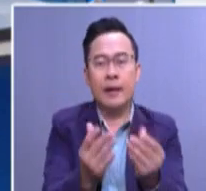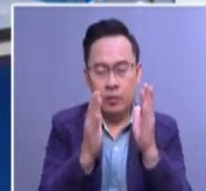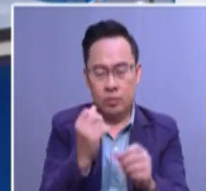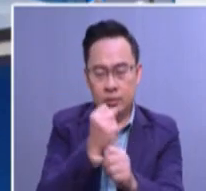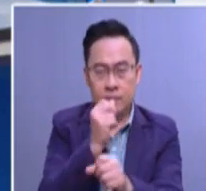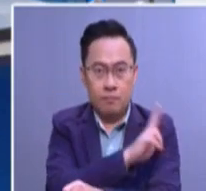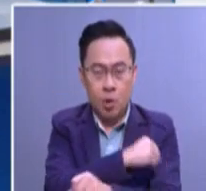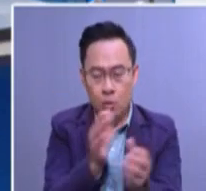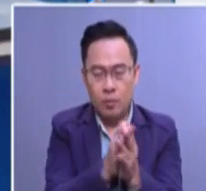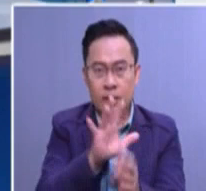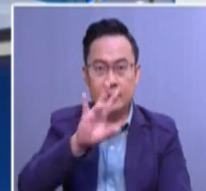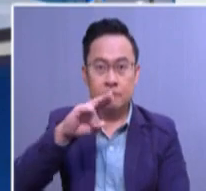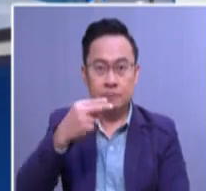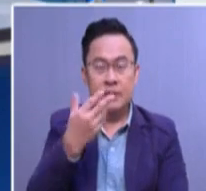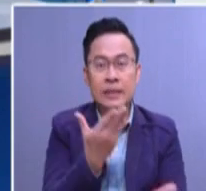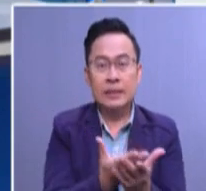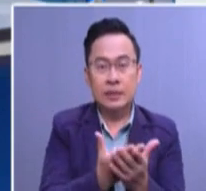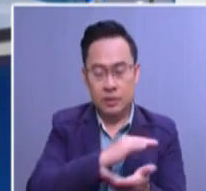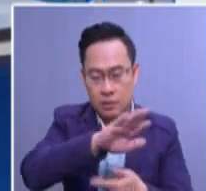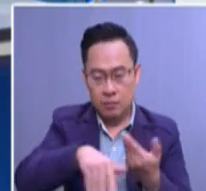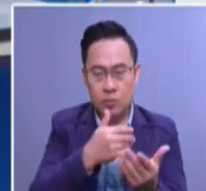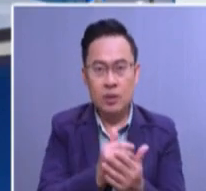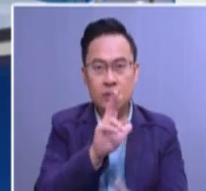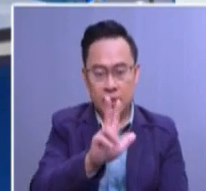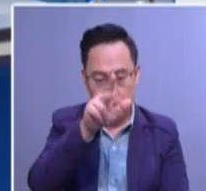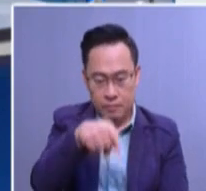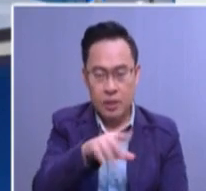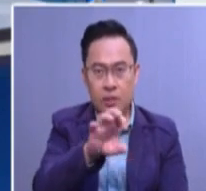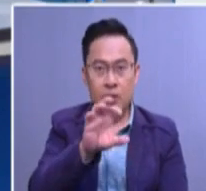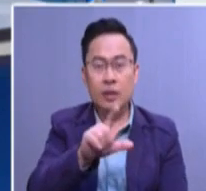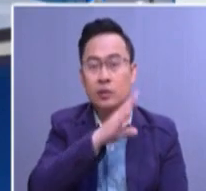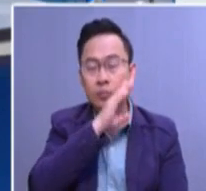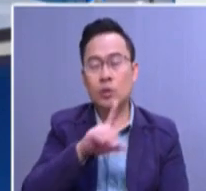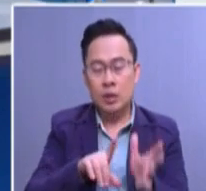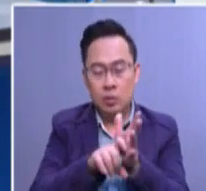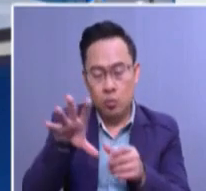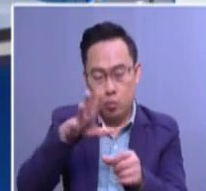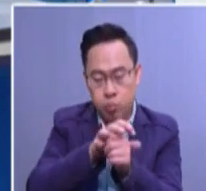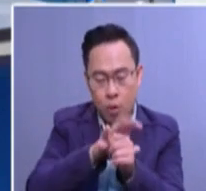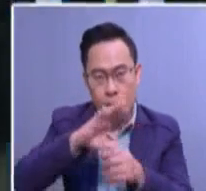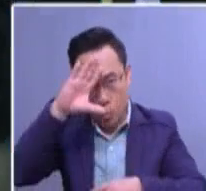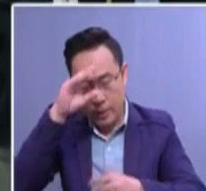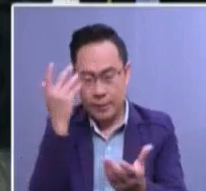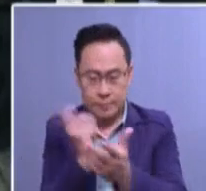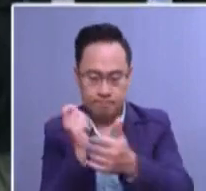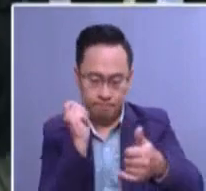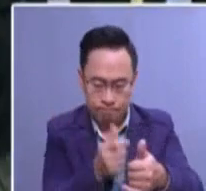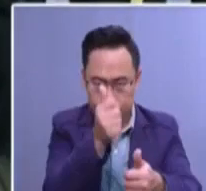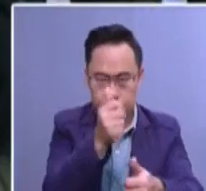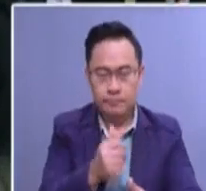ลากรทางการแพทย์ 70,000 ฉบับวงเงินความคุ้มครอง 3,500 ล้านบาทหากติดเชื้อโควิด-19 ค่ะ